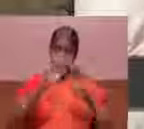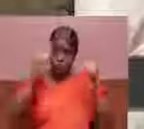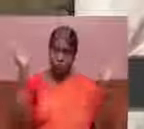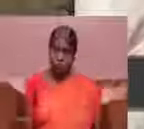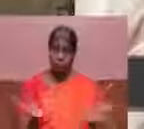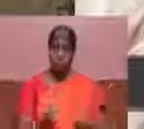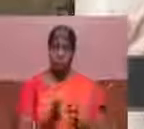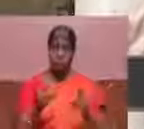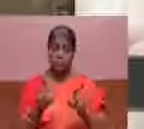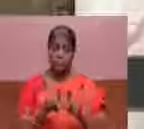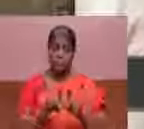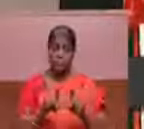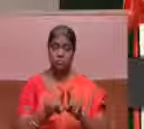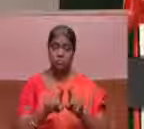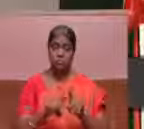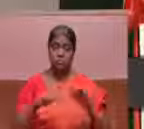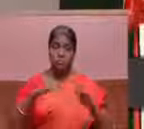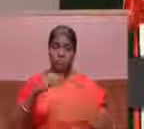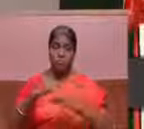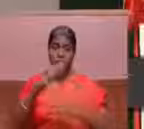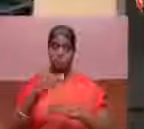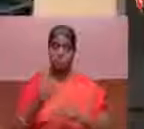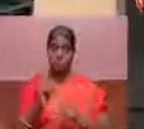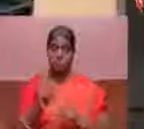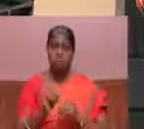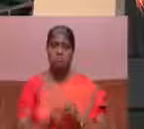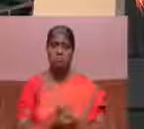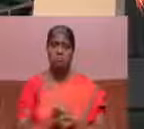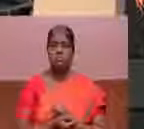கட்டுப்பாட்டின்படி நிர்ணயிக்கப்பட்ட ஸ்டாண்டர்ட்ஸ் படி இருக்க வேண்டும்.